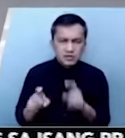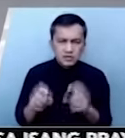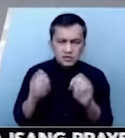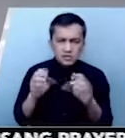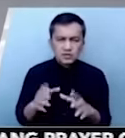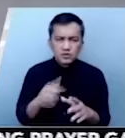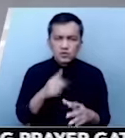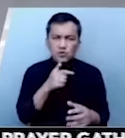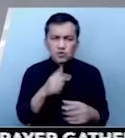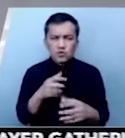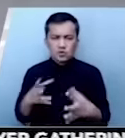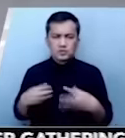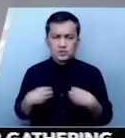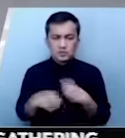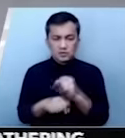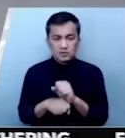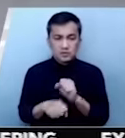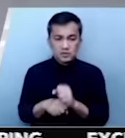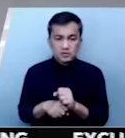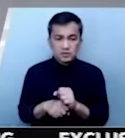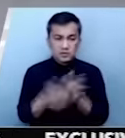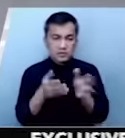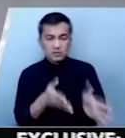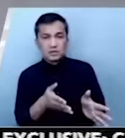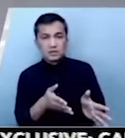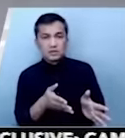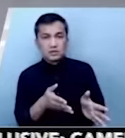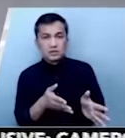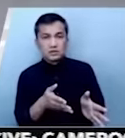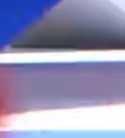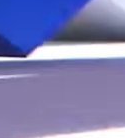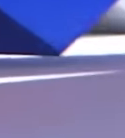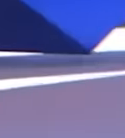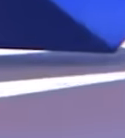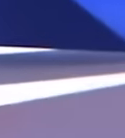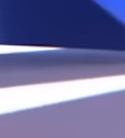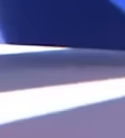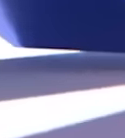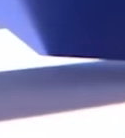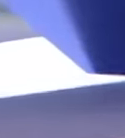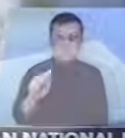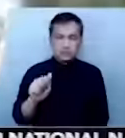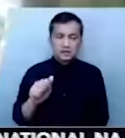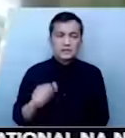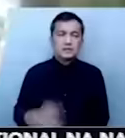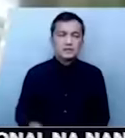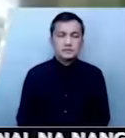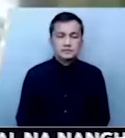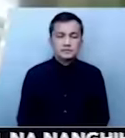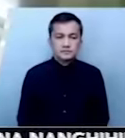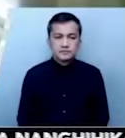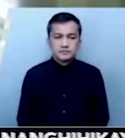sasalo sa mga trabahong may iwan nila? Nakatutok si Katrina Son.